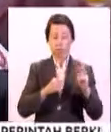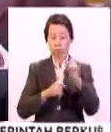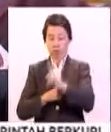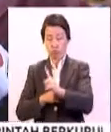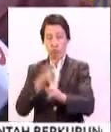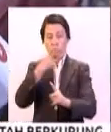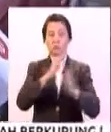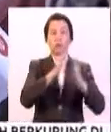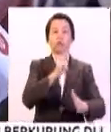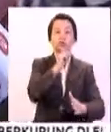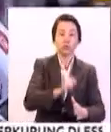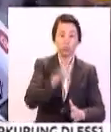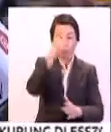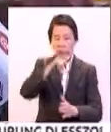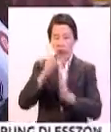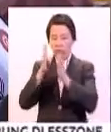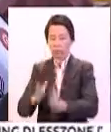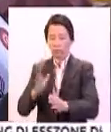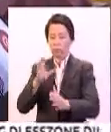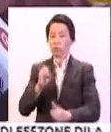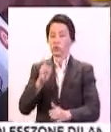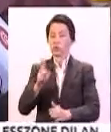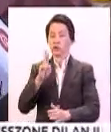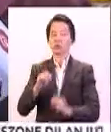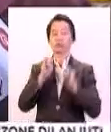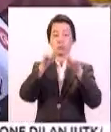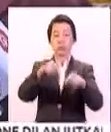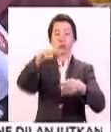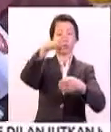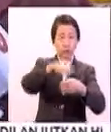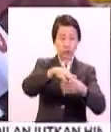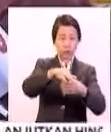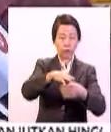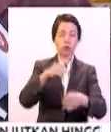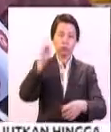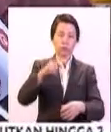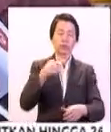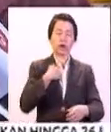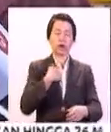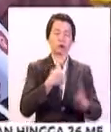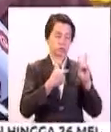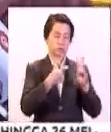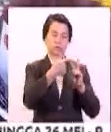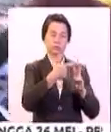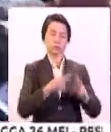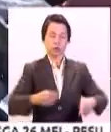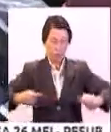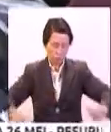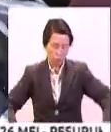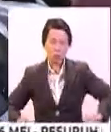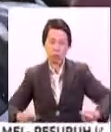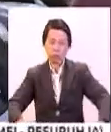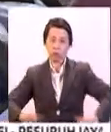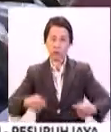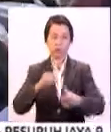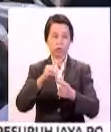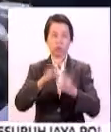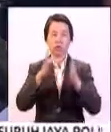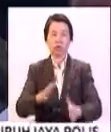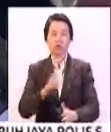mana warga tua dan juga OKU pergi mengundi. So kita perlu bantuan misalnya dengan wheelchair ataupun orang